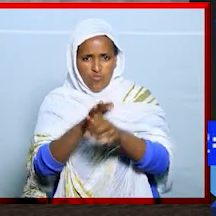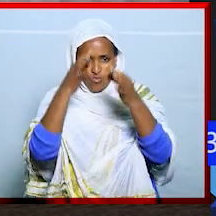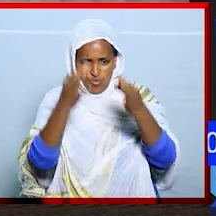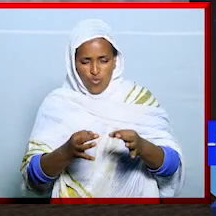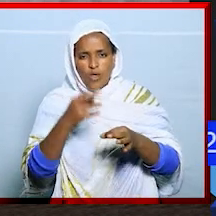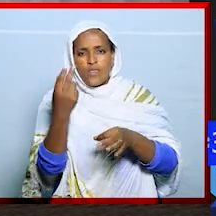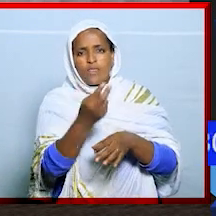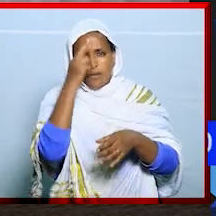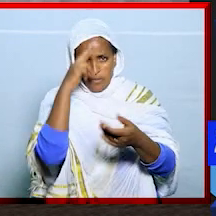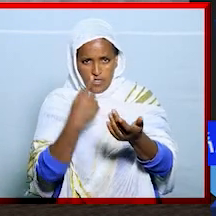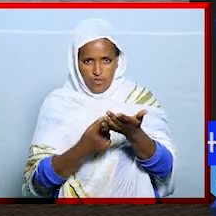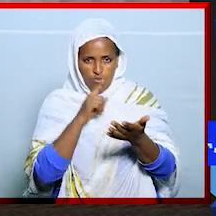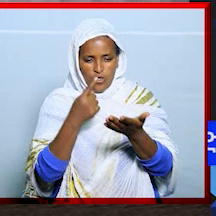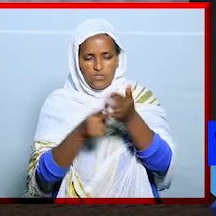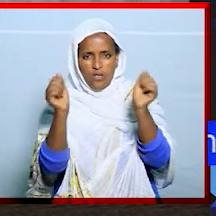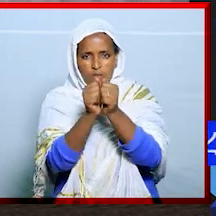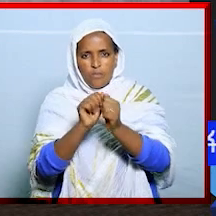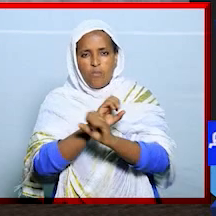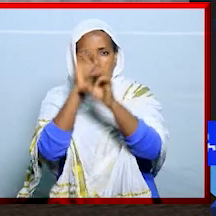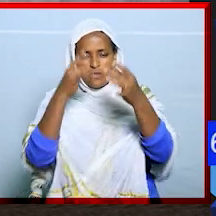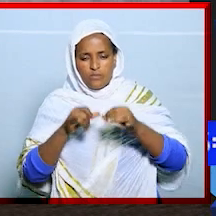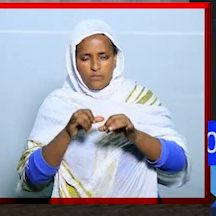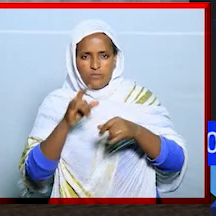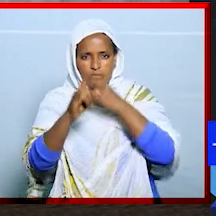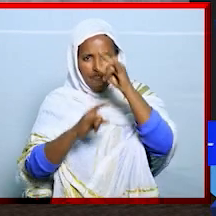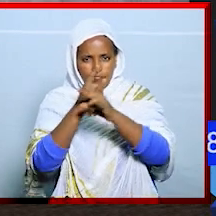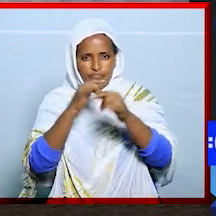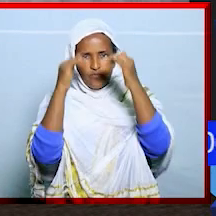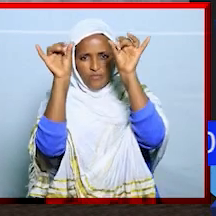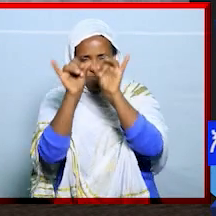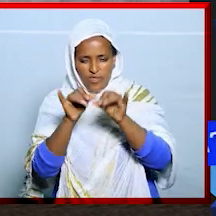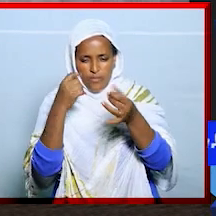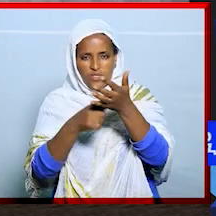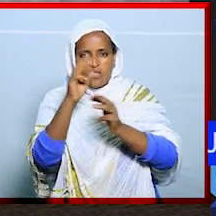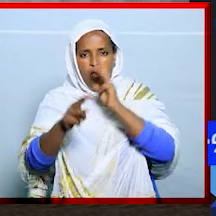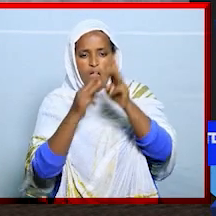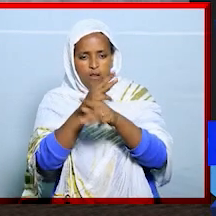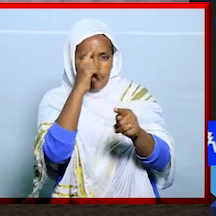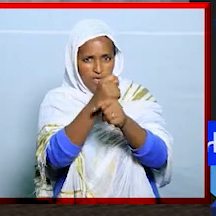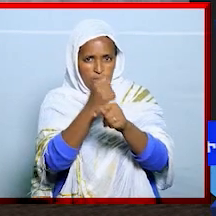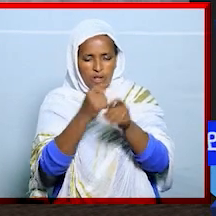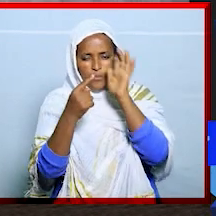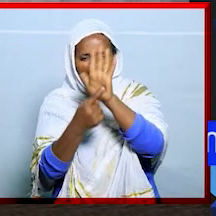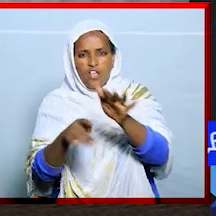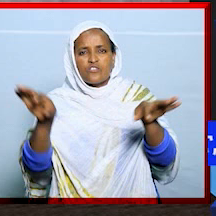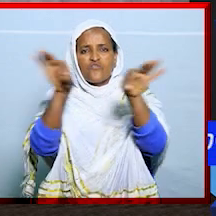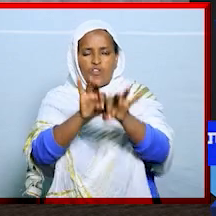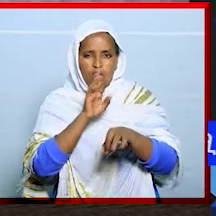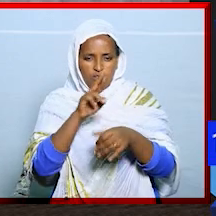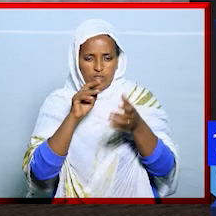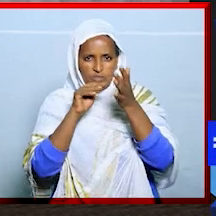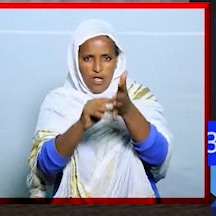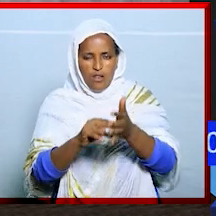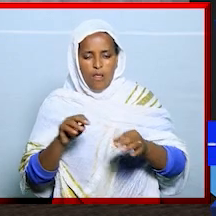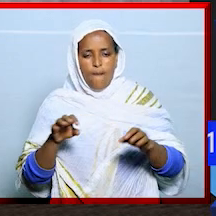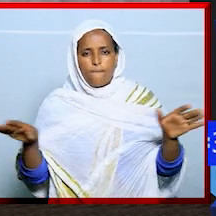ለመወሰን ለማወቅ የሚጠቅሙ ስለሆኑ ነው። ከዚህም ጋር ብርሃናት ዘመናትን ከመለካት ባሻገር በዚህ ዓለም ተግባሮቻችን ላይ ለምልክትነትም አስፈላጊዎች